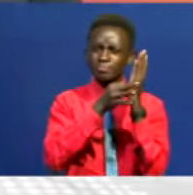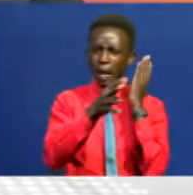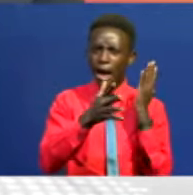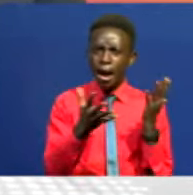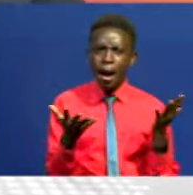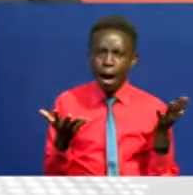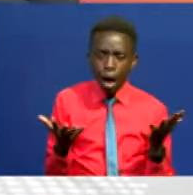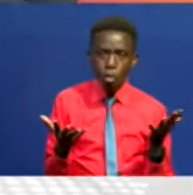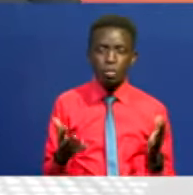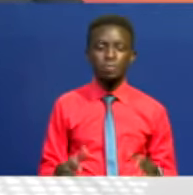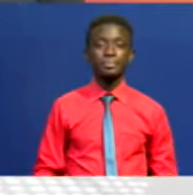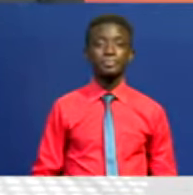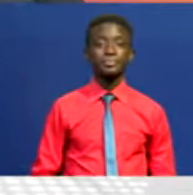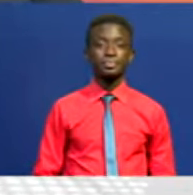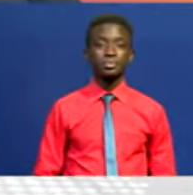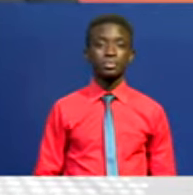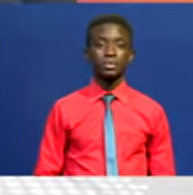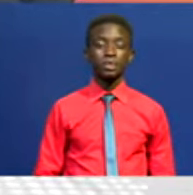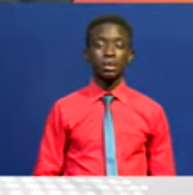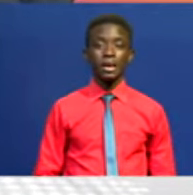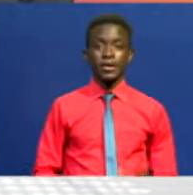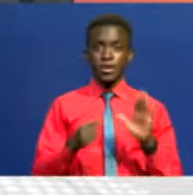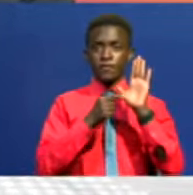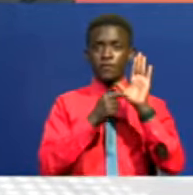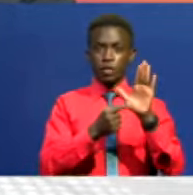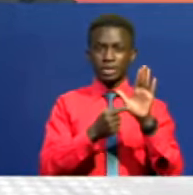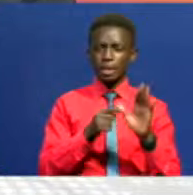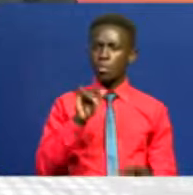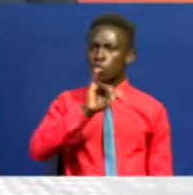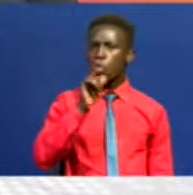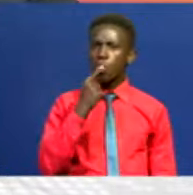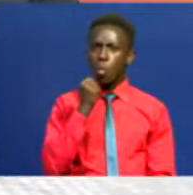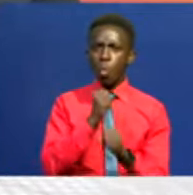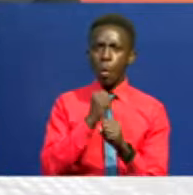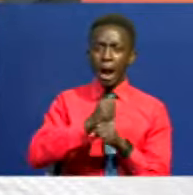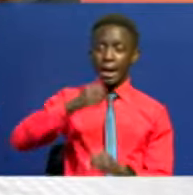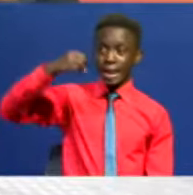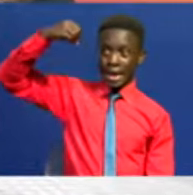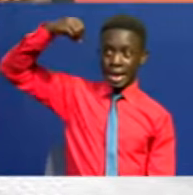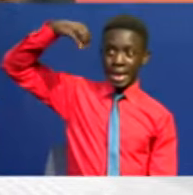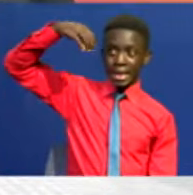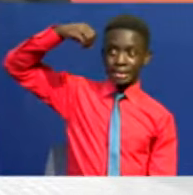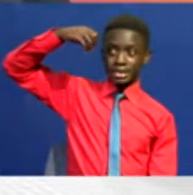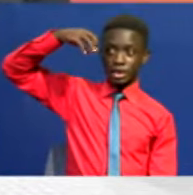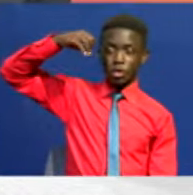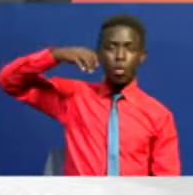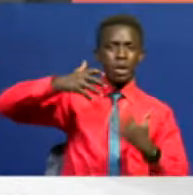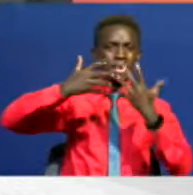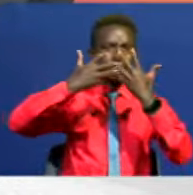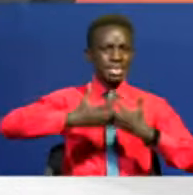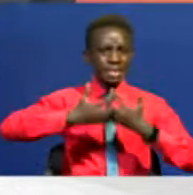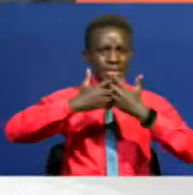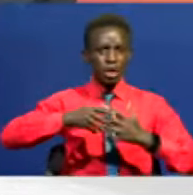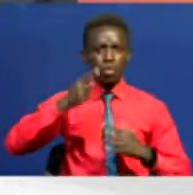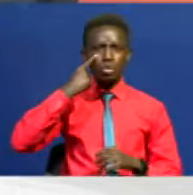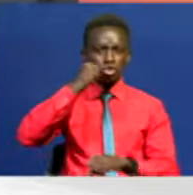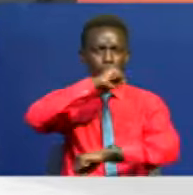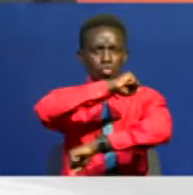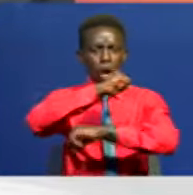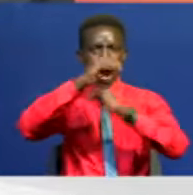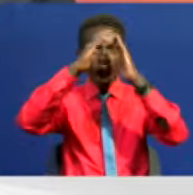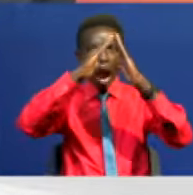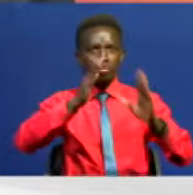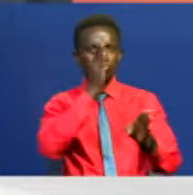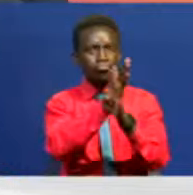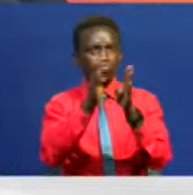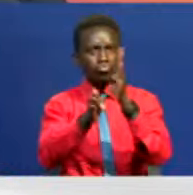vyuo. Kwa mfano wale ambao wanafanya electrical engineering, ukiangalia katika majumba mengi ambayo yanatengenezwa, utapata engineer ni